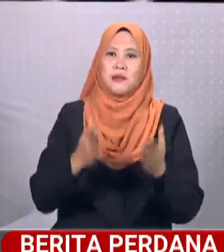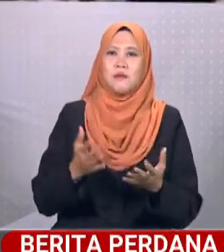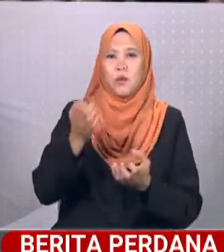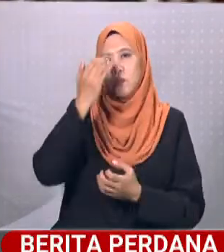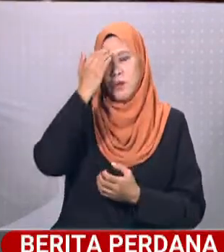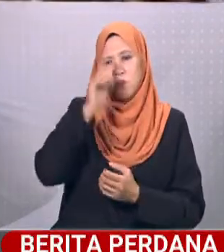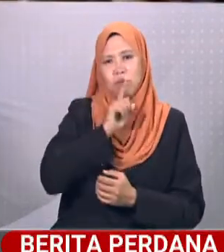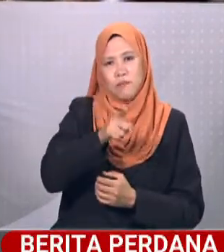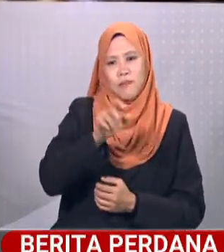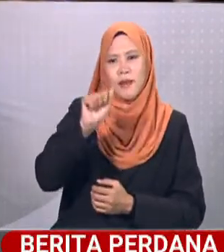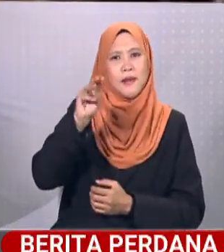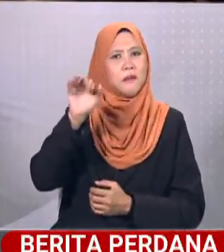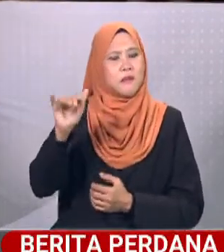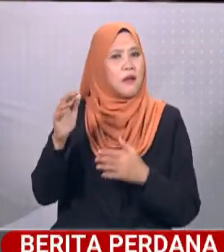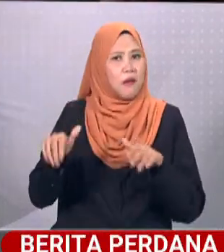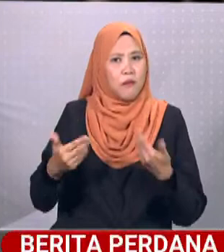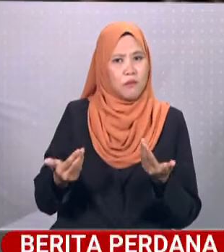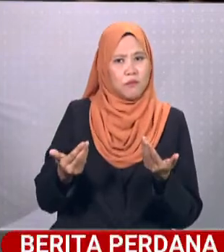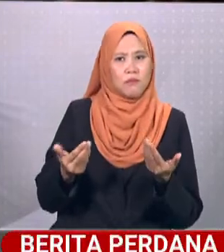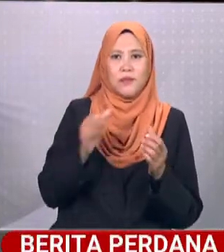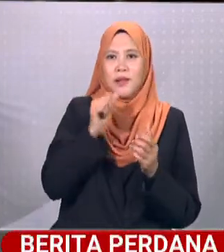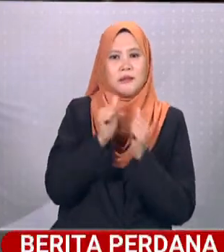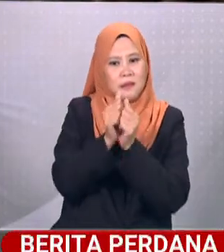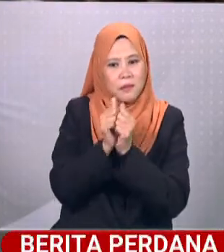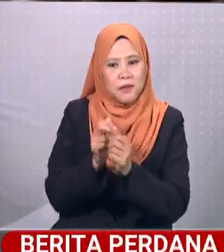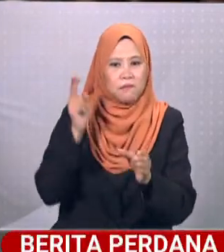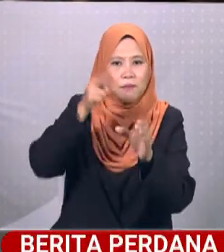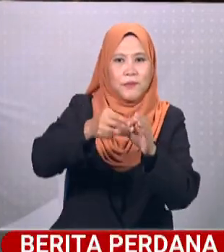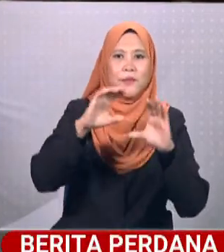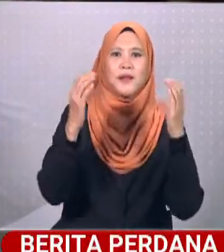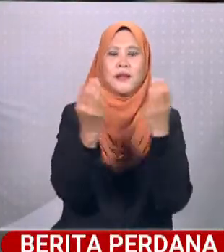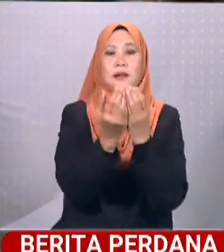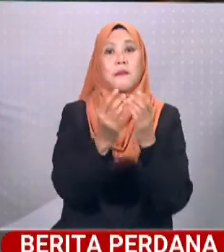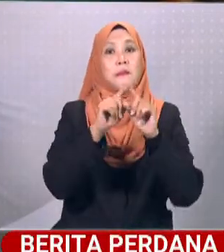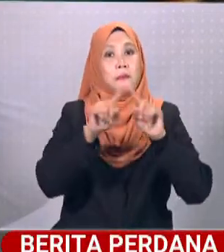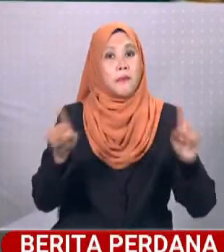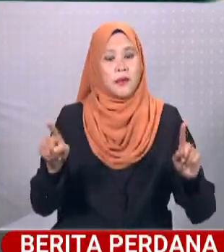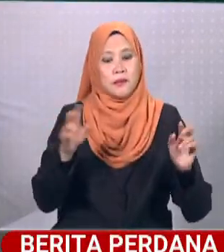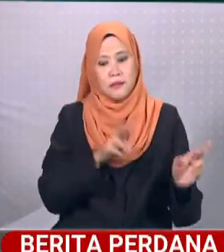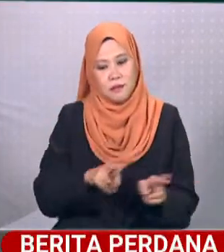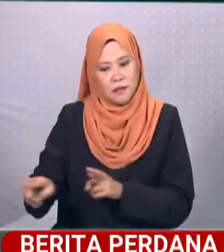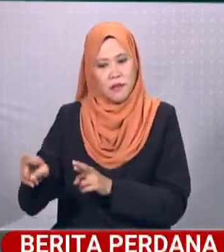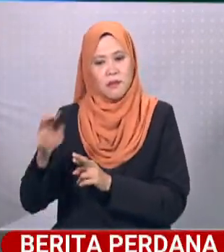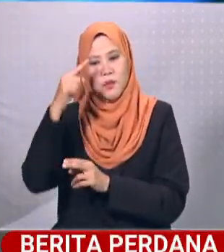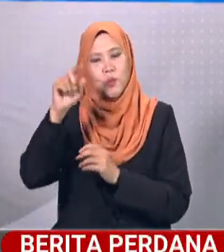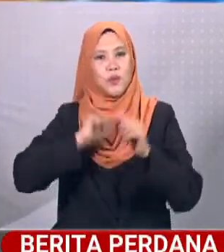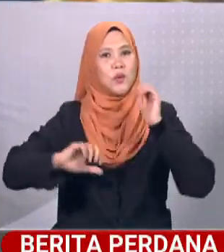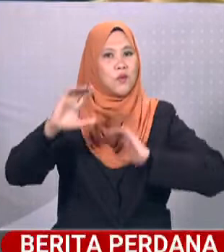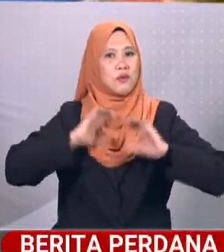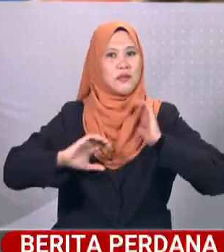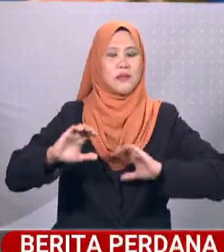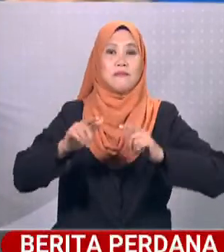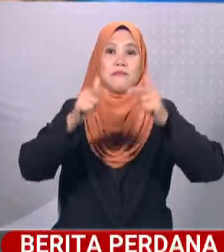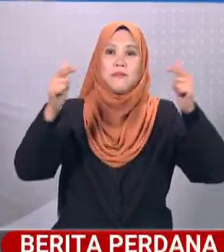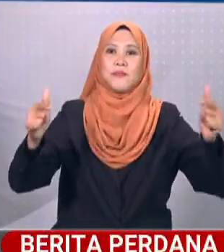status sebenar kedudukan mereka yang kini tidak lagi bersama. Bagaimanapun, perancangan yang telah dirangka untuk konsert berskala